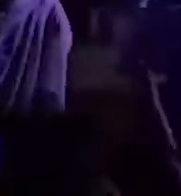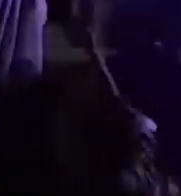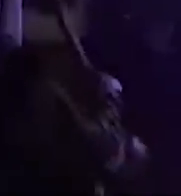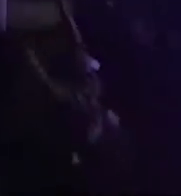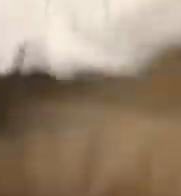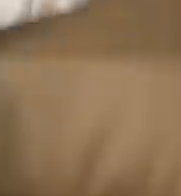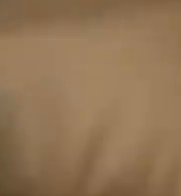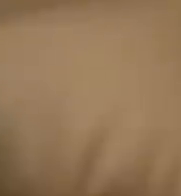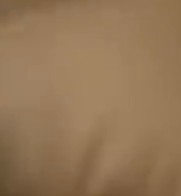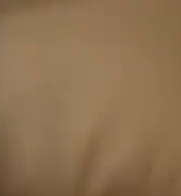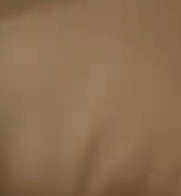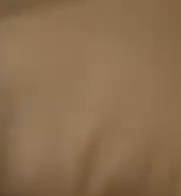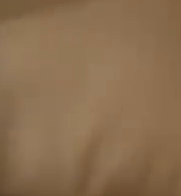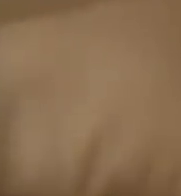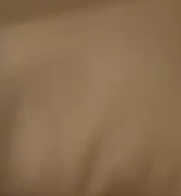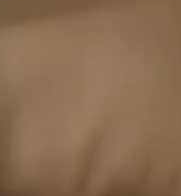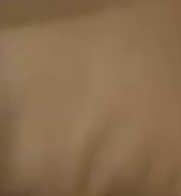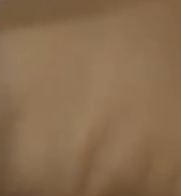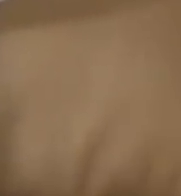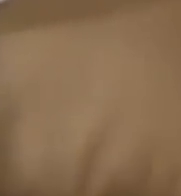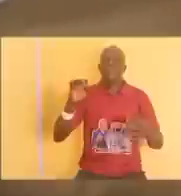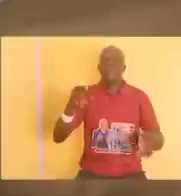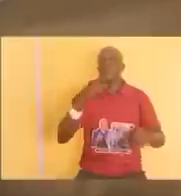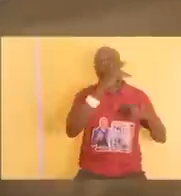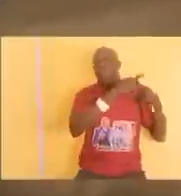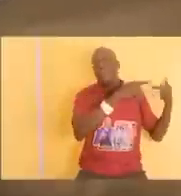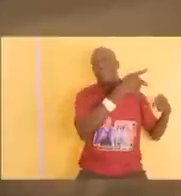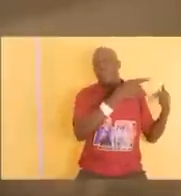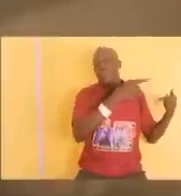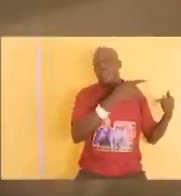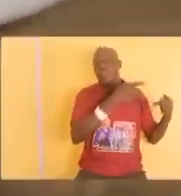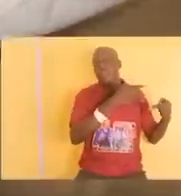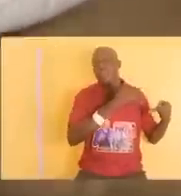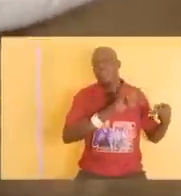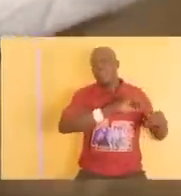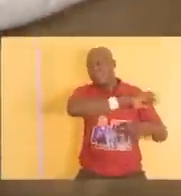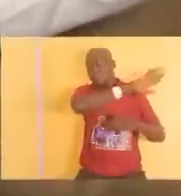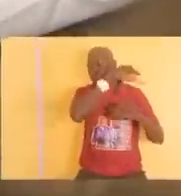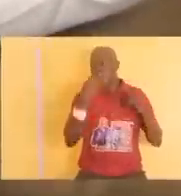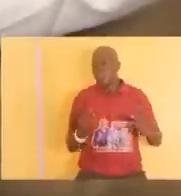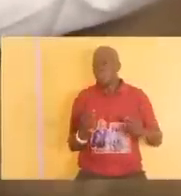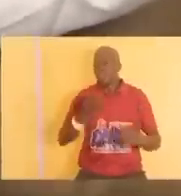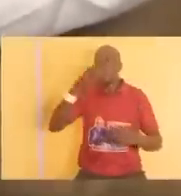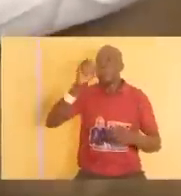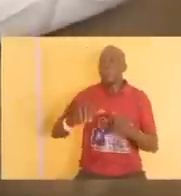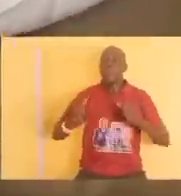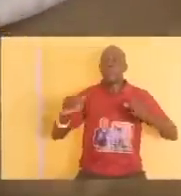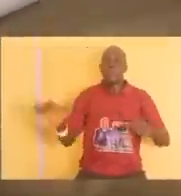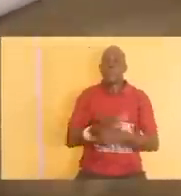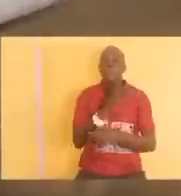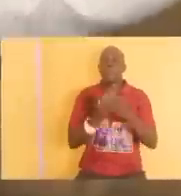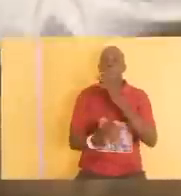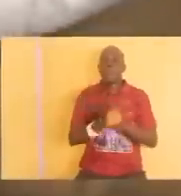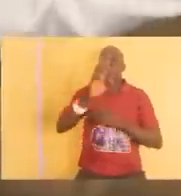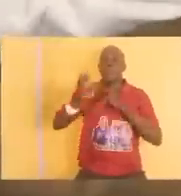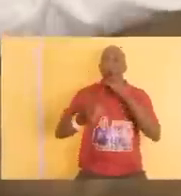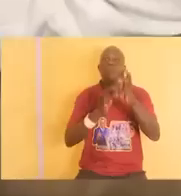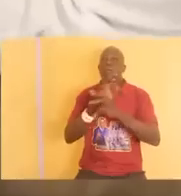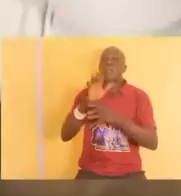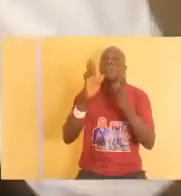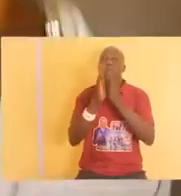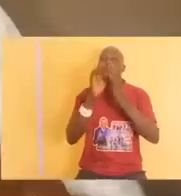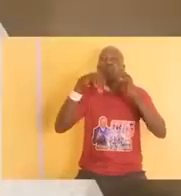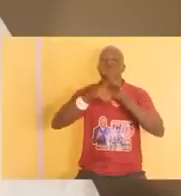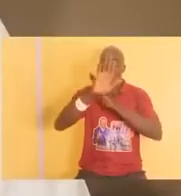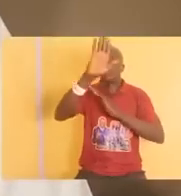kan. Ẹ̀mí àwọn wòlíì. Spirit of the prophets. Alágbára tó kárí ayé. The most powerful God that over the world. Gbàdúrà ní orúkọ rẹ̀.